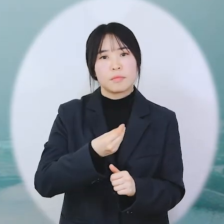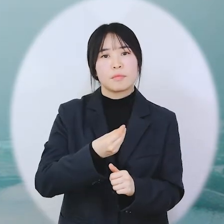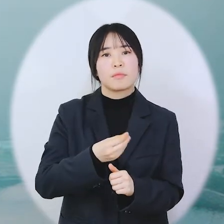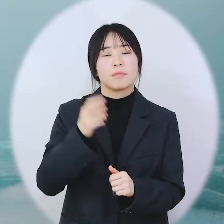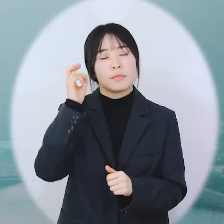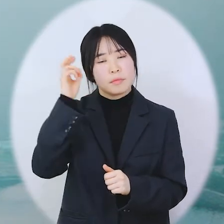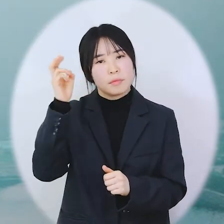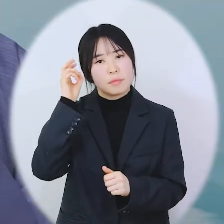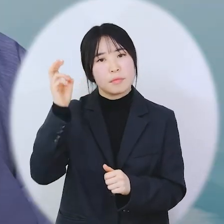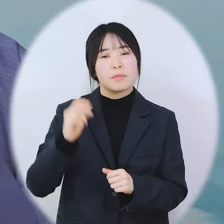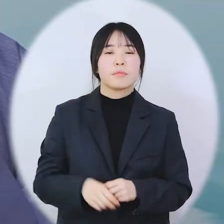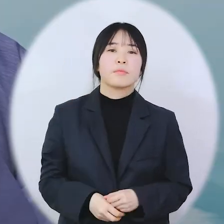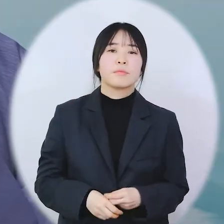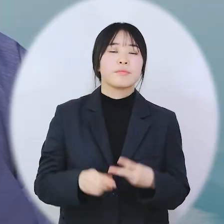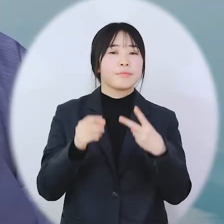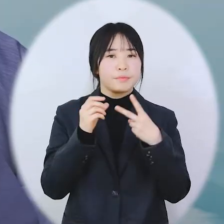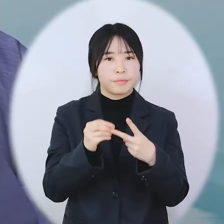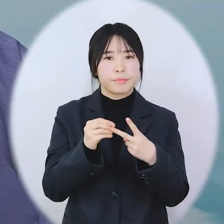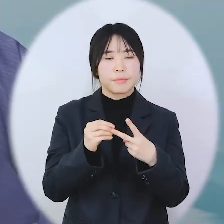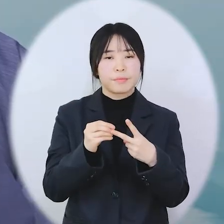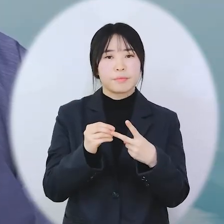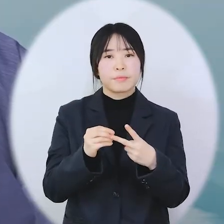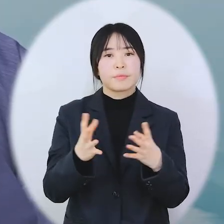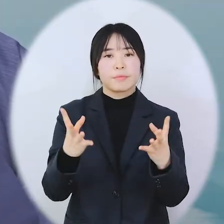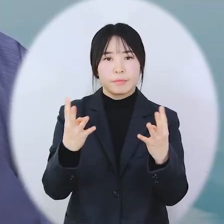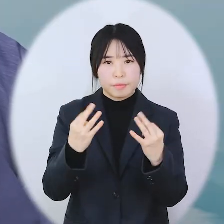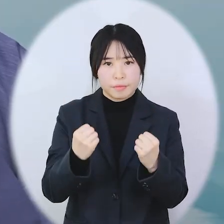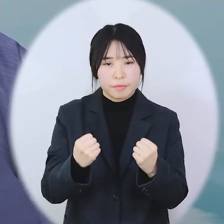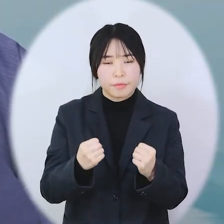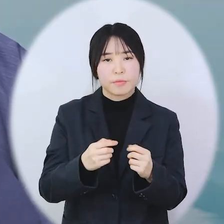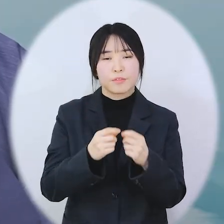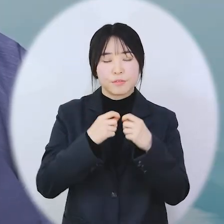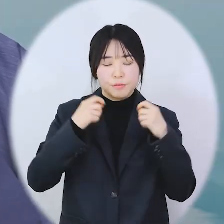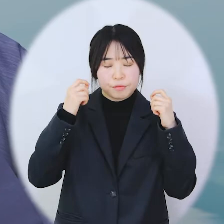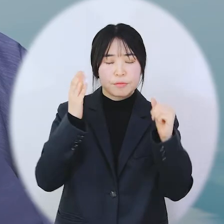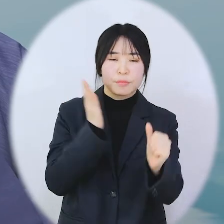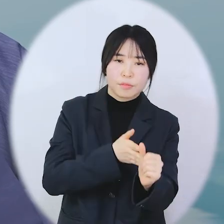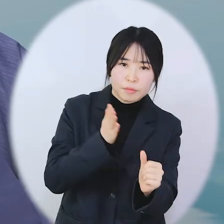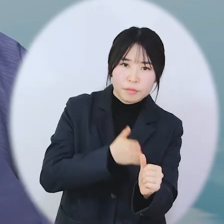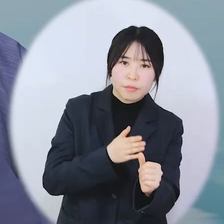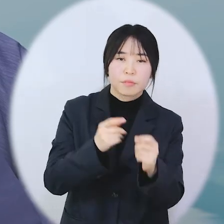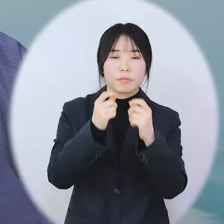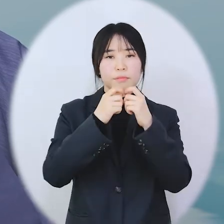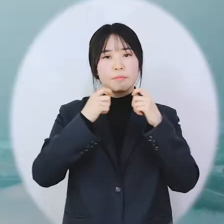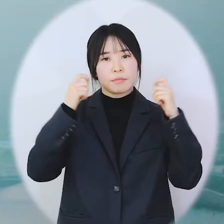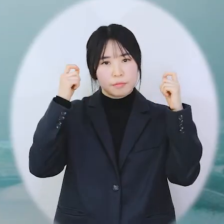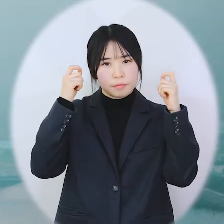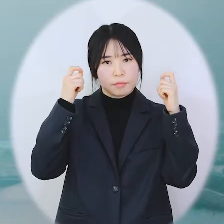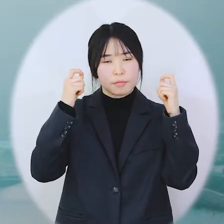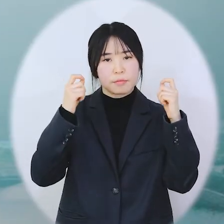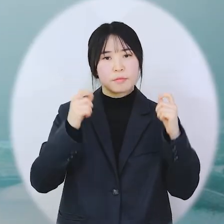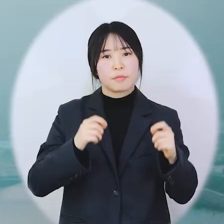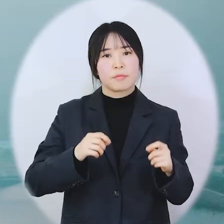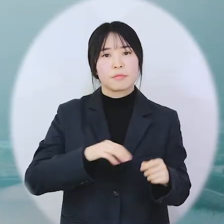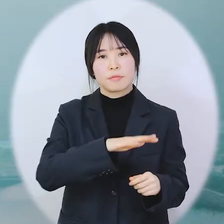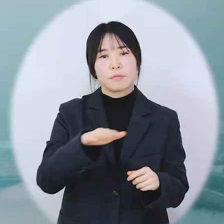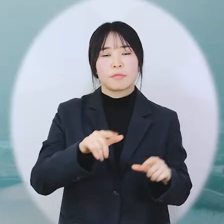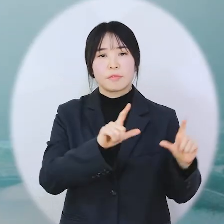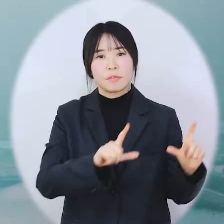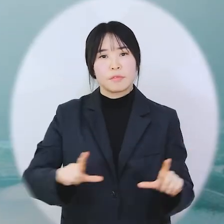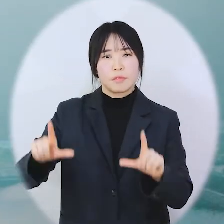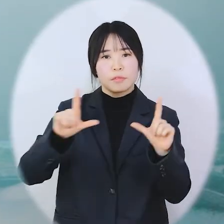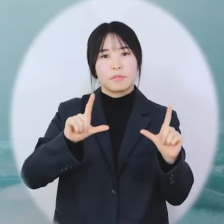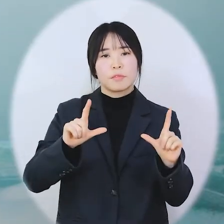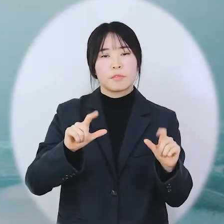것입니다 둘째 많이 우수 시기 바랍니다 웃음 운 우리의 삶을 품 명